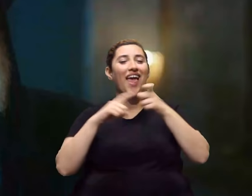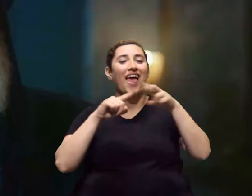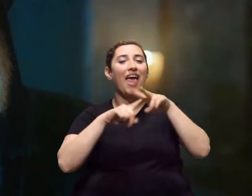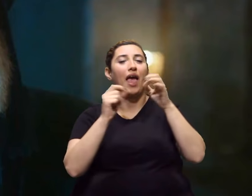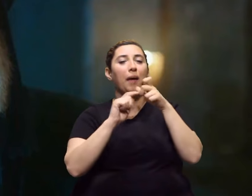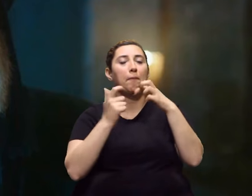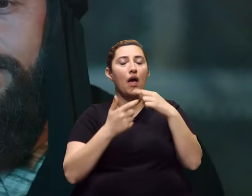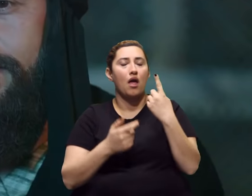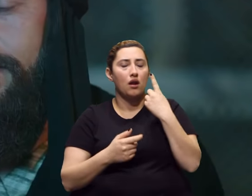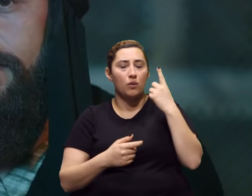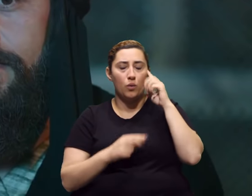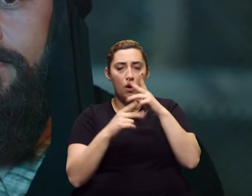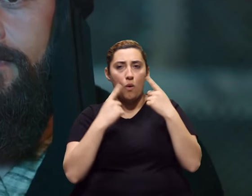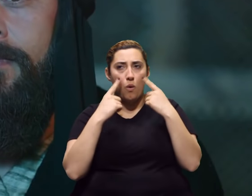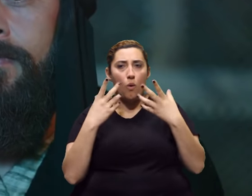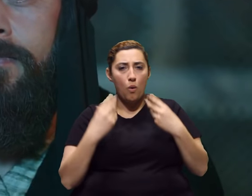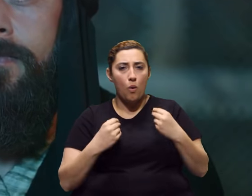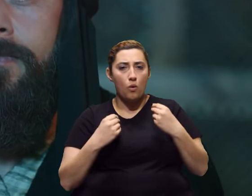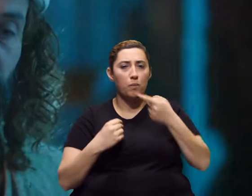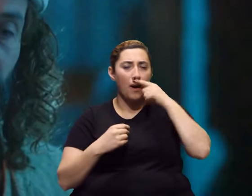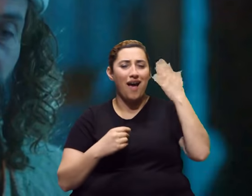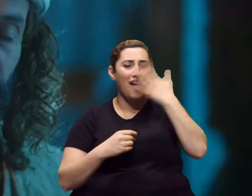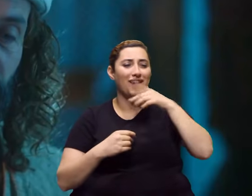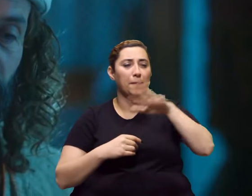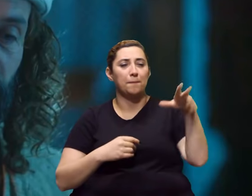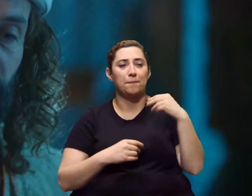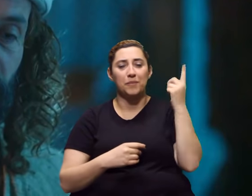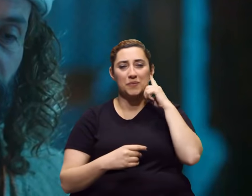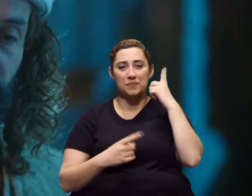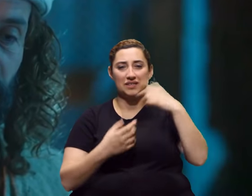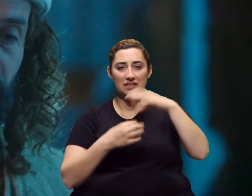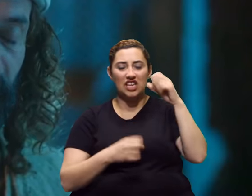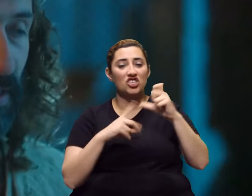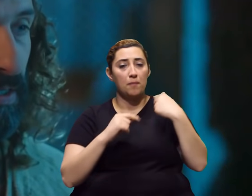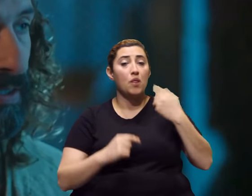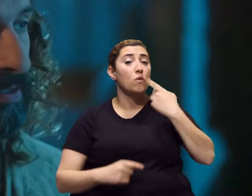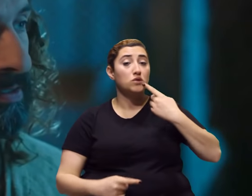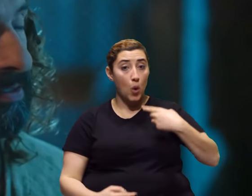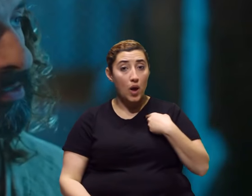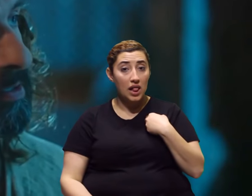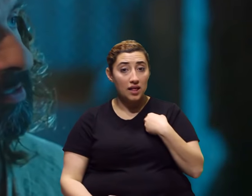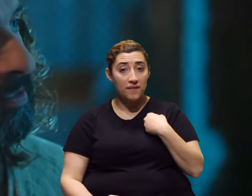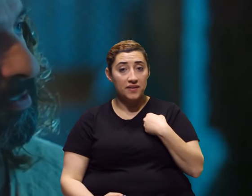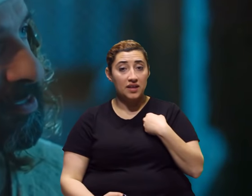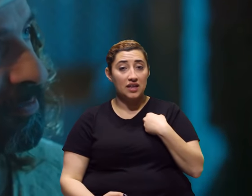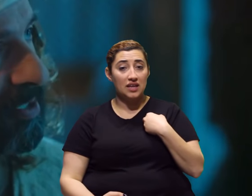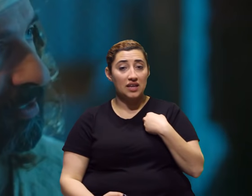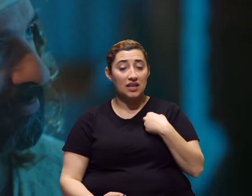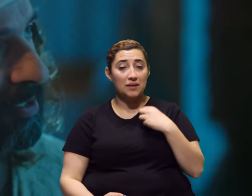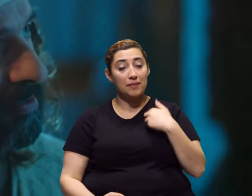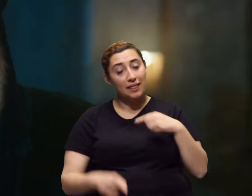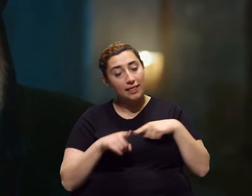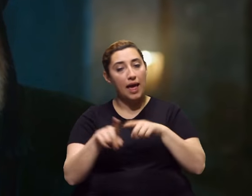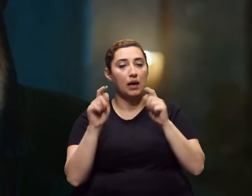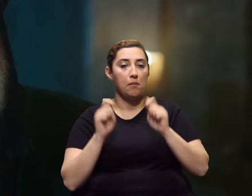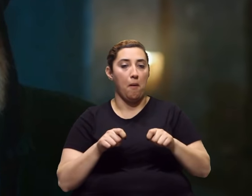gördüm. Muhyiddin İbn Arabi. Şeyhimiz söyledi bana ki, izimi